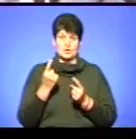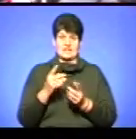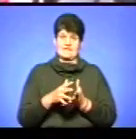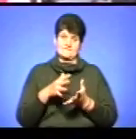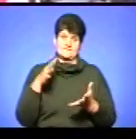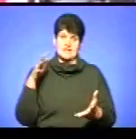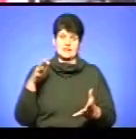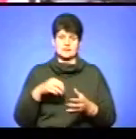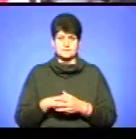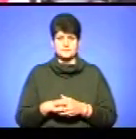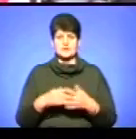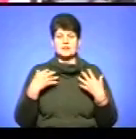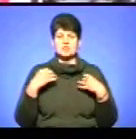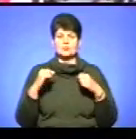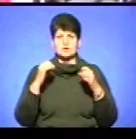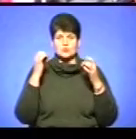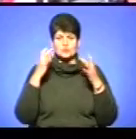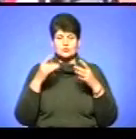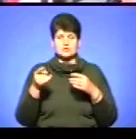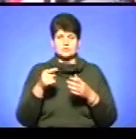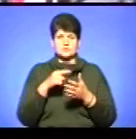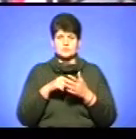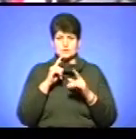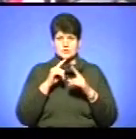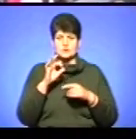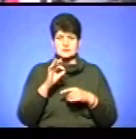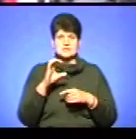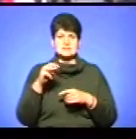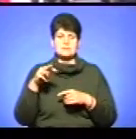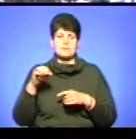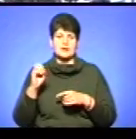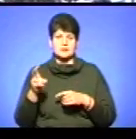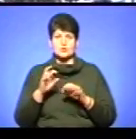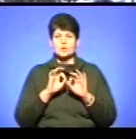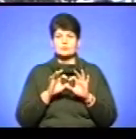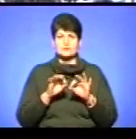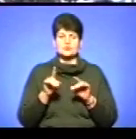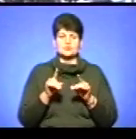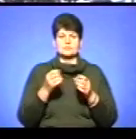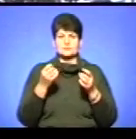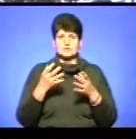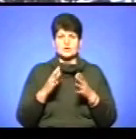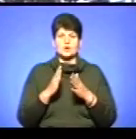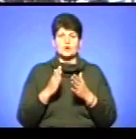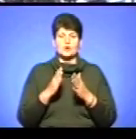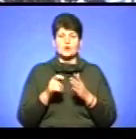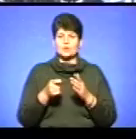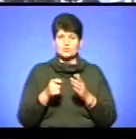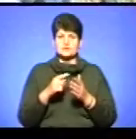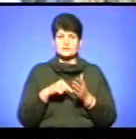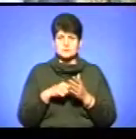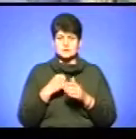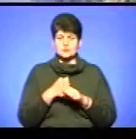великий. Начальник управління культури Тернопільської міськради Олександр Смик розповів, символічний ключ від міста облаштують